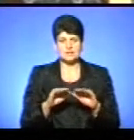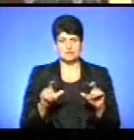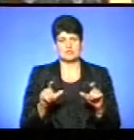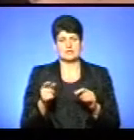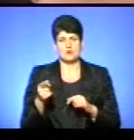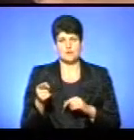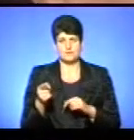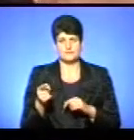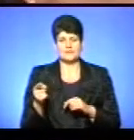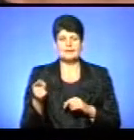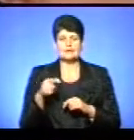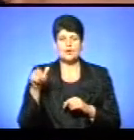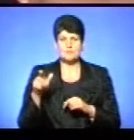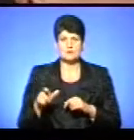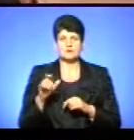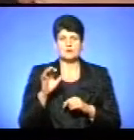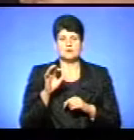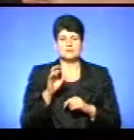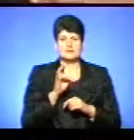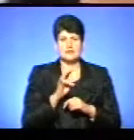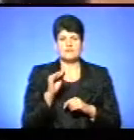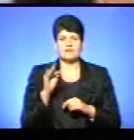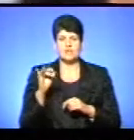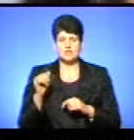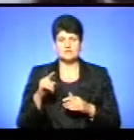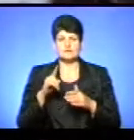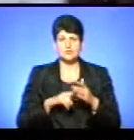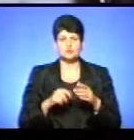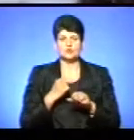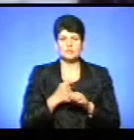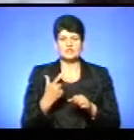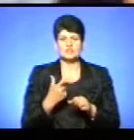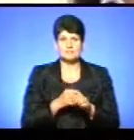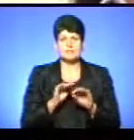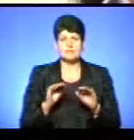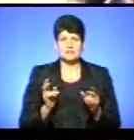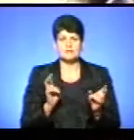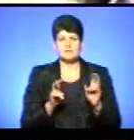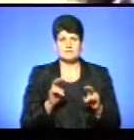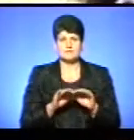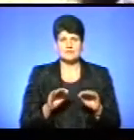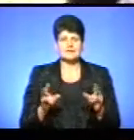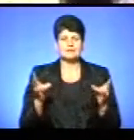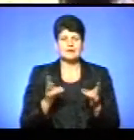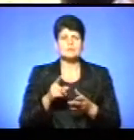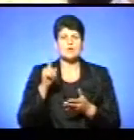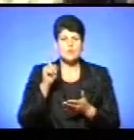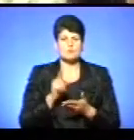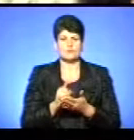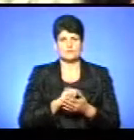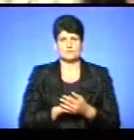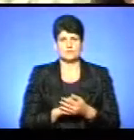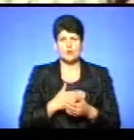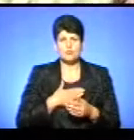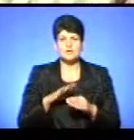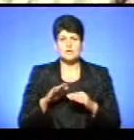Тернополя. Тернополянка Наталя Фриїшин переконана, робити щеплення дітям, які відвідують дитсадок, треба обов'язково. Мої